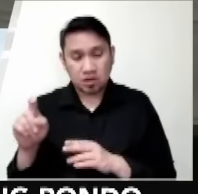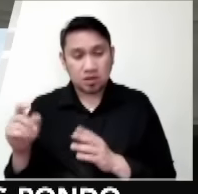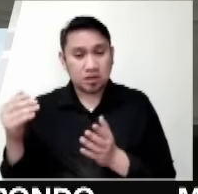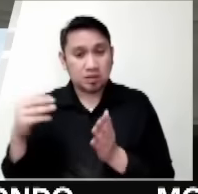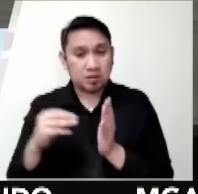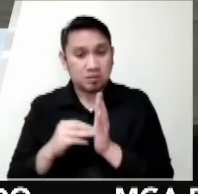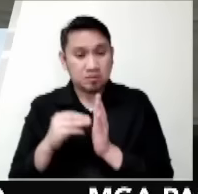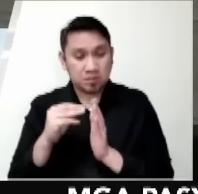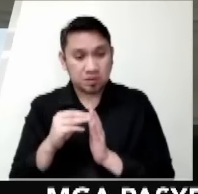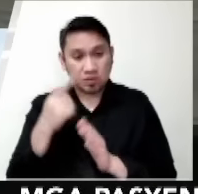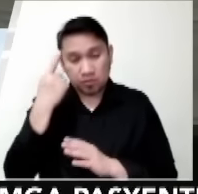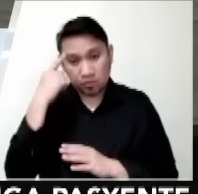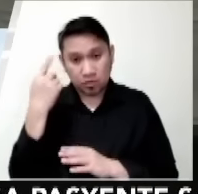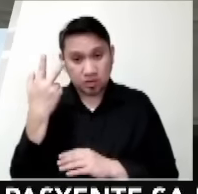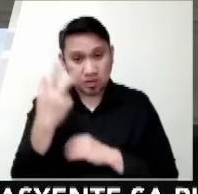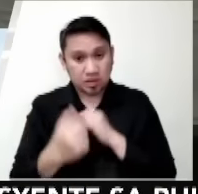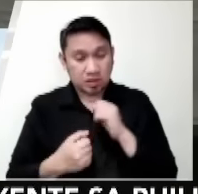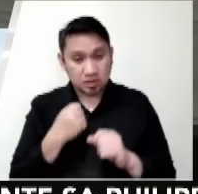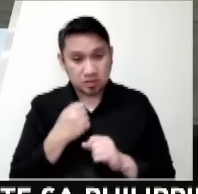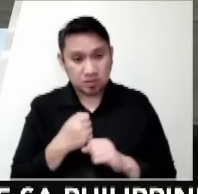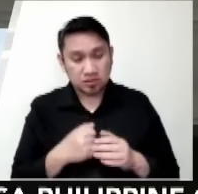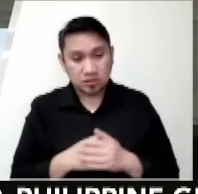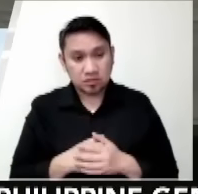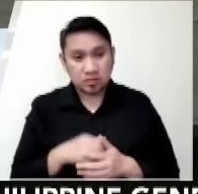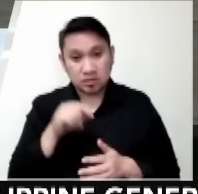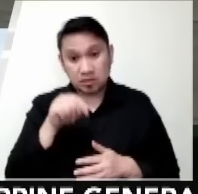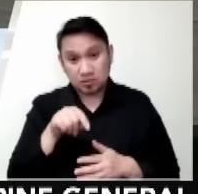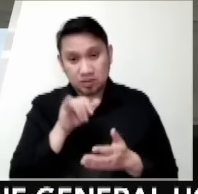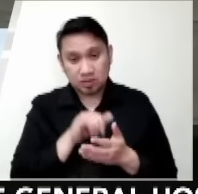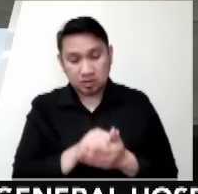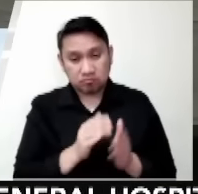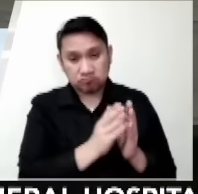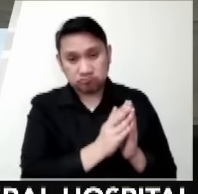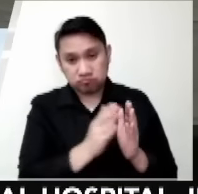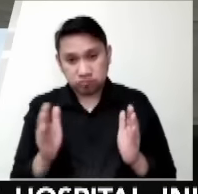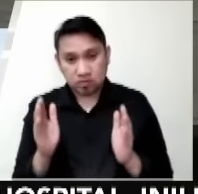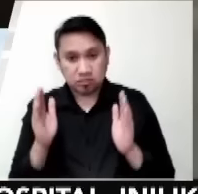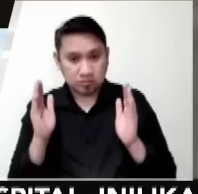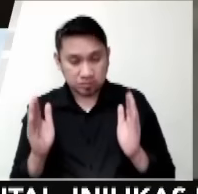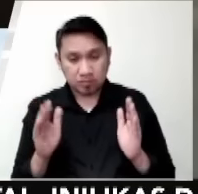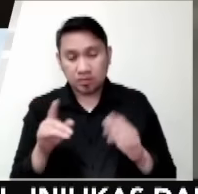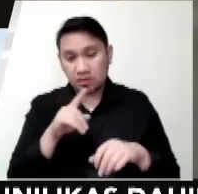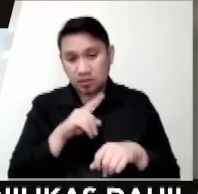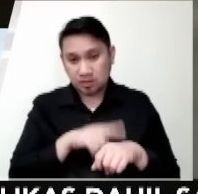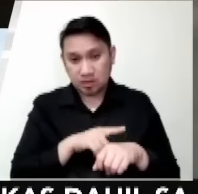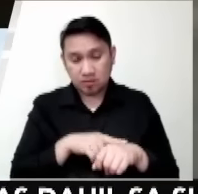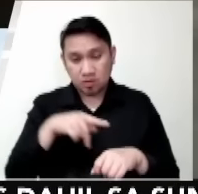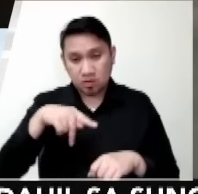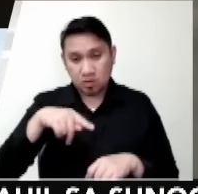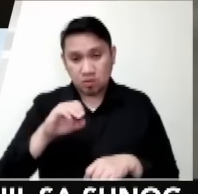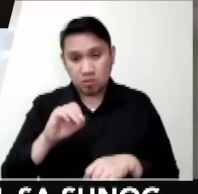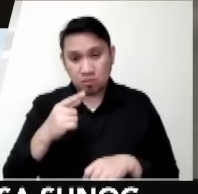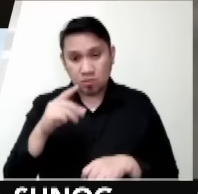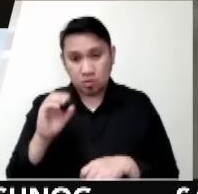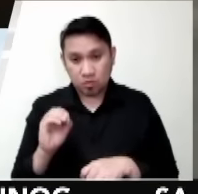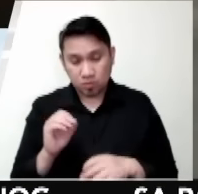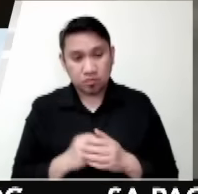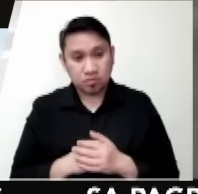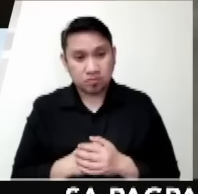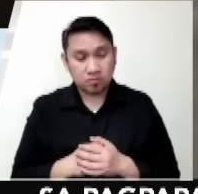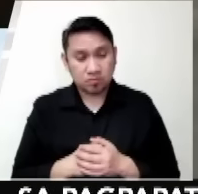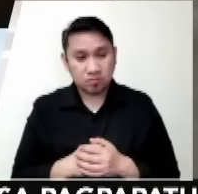than 3 years. No? Itong mga period na ito, kasagsagan ito ng POGO. Maaaring ang